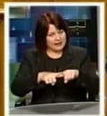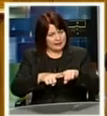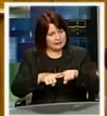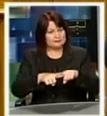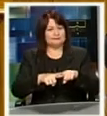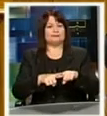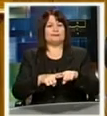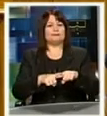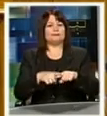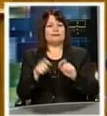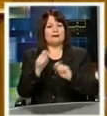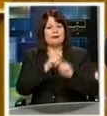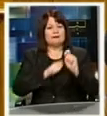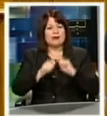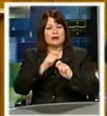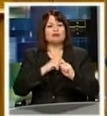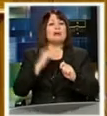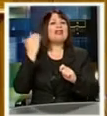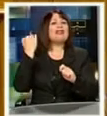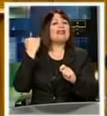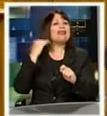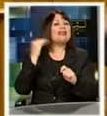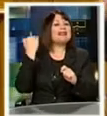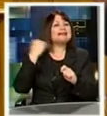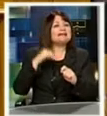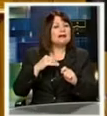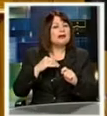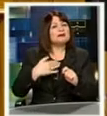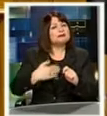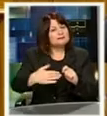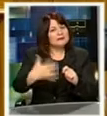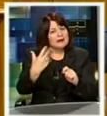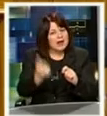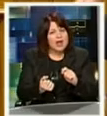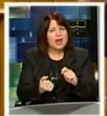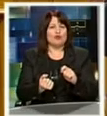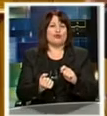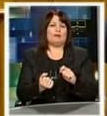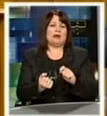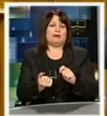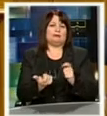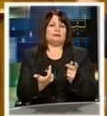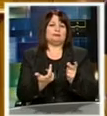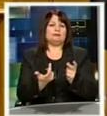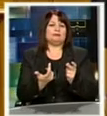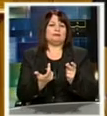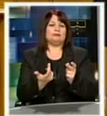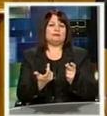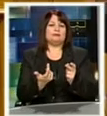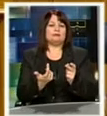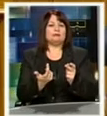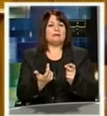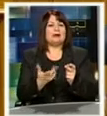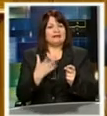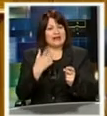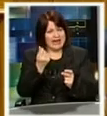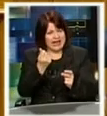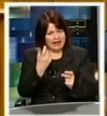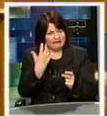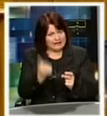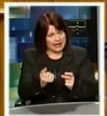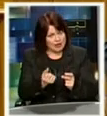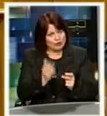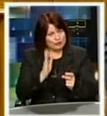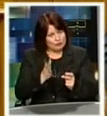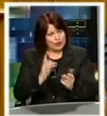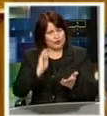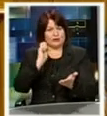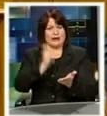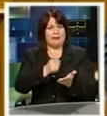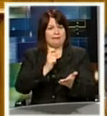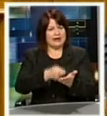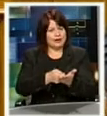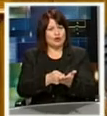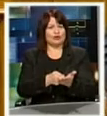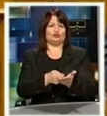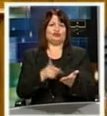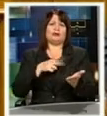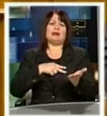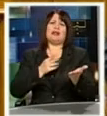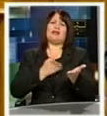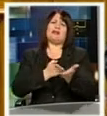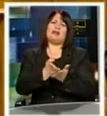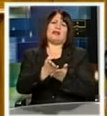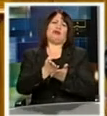βάσεις ώστε οι θυσίες να συνοδεύονται και από βάρη σε εκείνους που έχουν τις δυνατότητες και το αίσθημα δικαιοσύνης